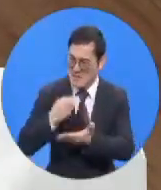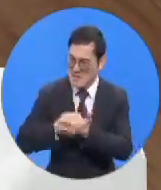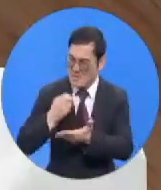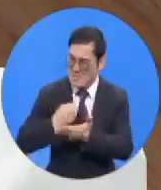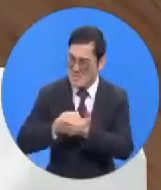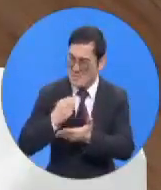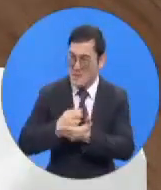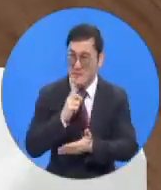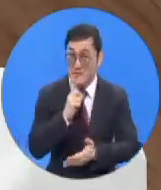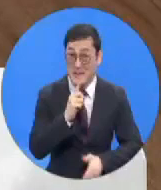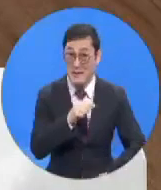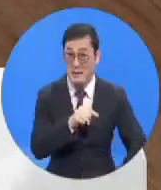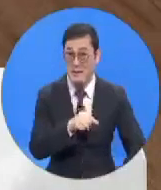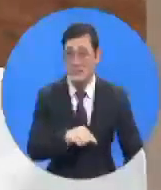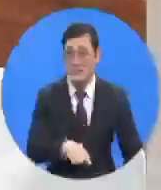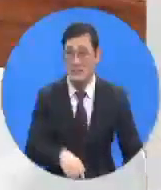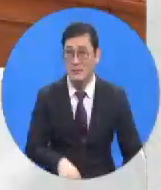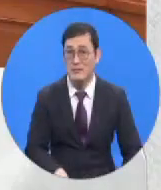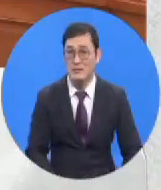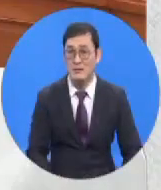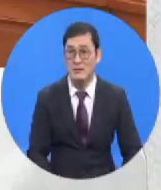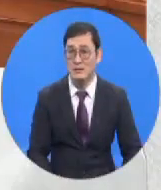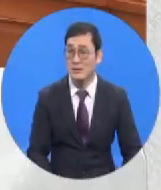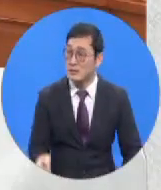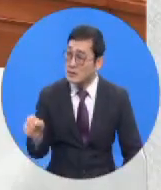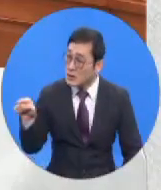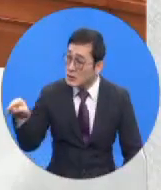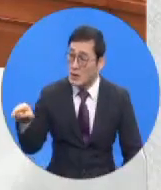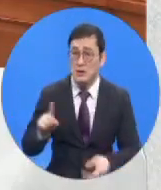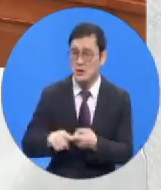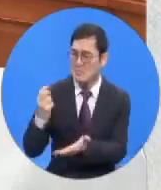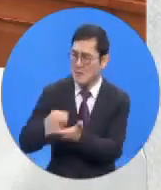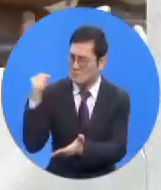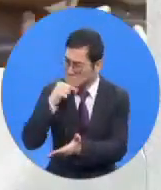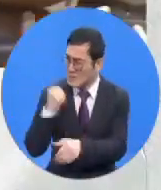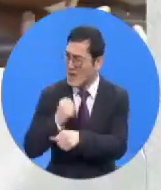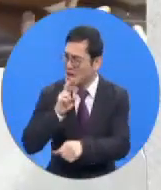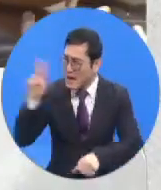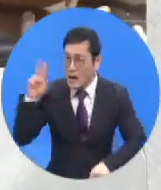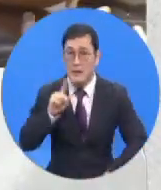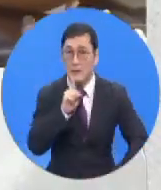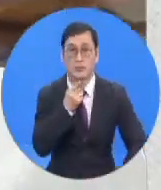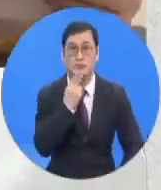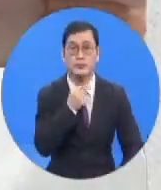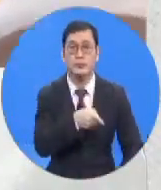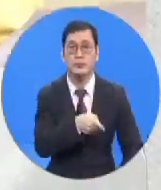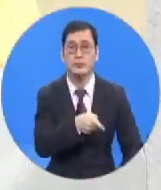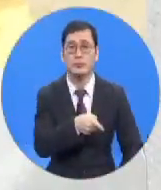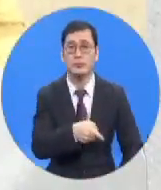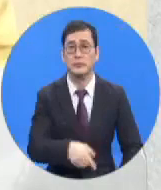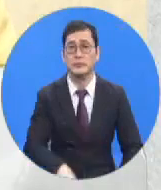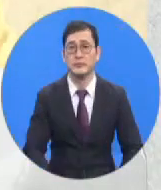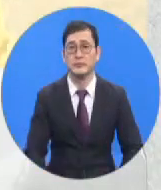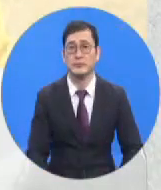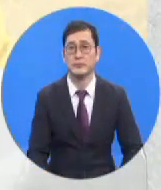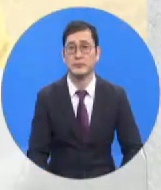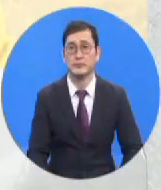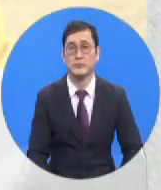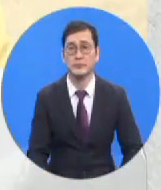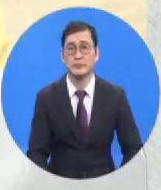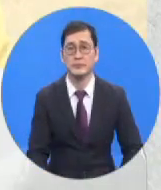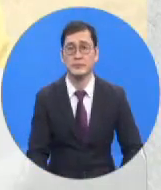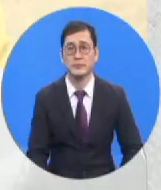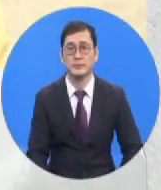이상한 얘기들을 했어요. 근데 왜 이 건에 대해서는 말씀 안 하시는지 뭐 이상한 얘기는 아니겠죠. 예. 뭐 말씀 안 하시는지 잘 예. 모르겠어요.